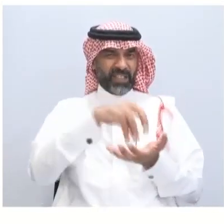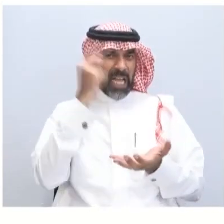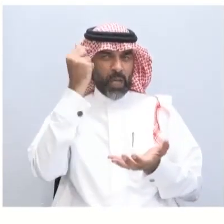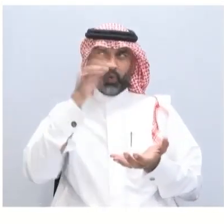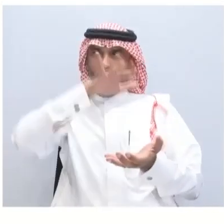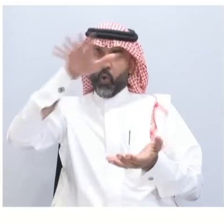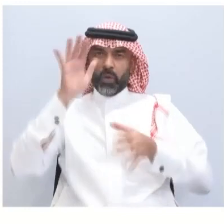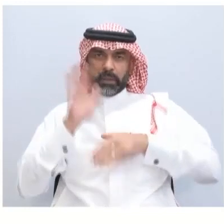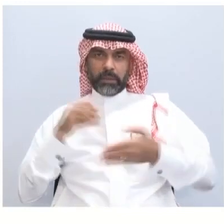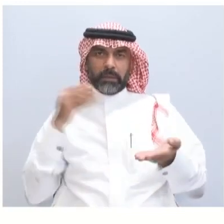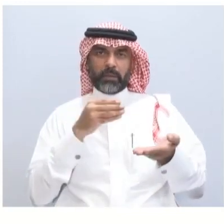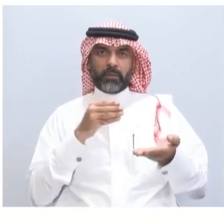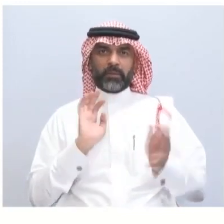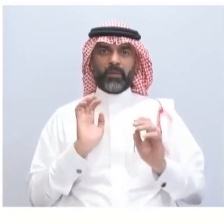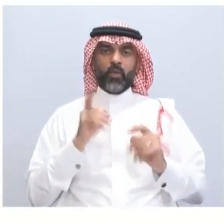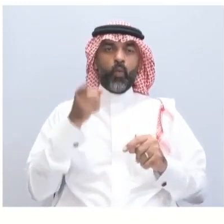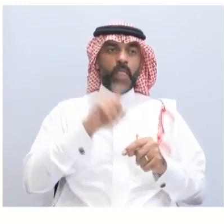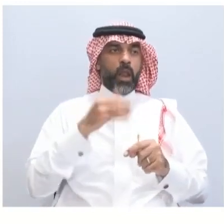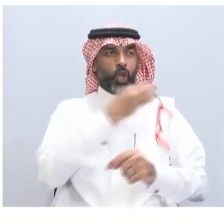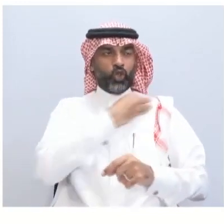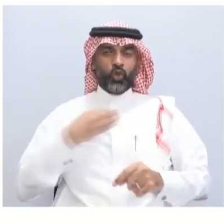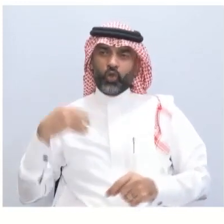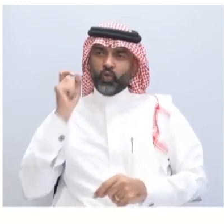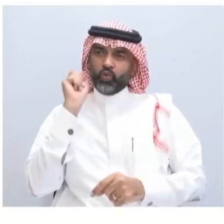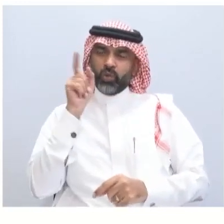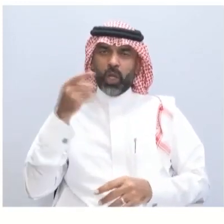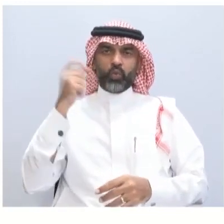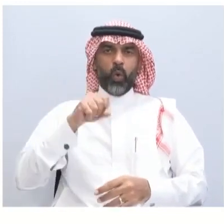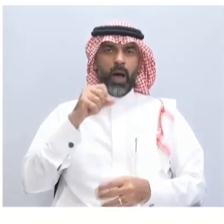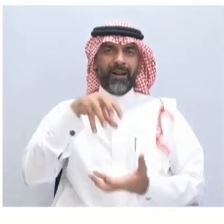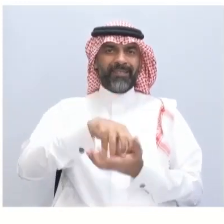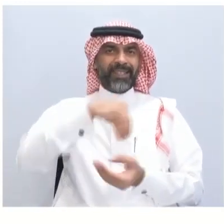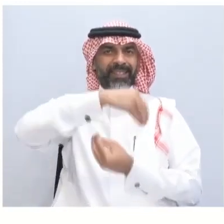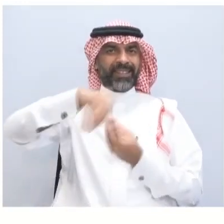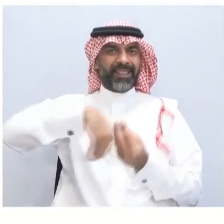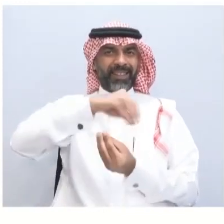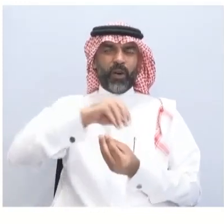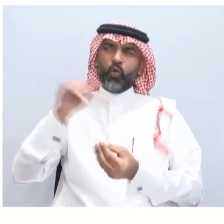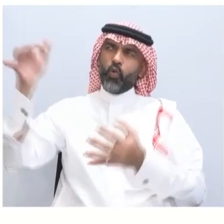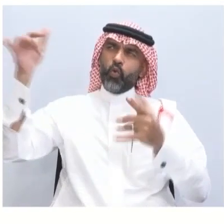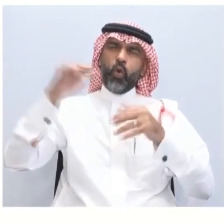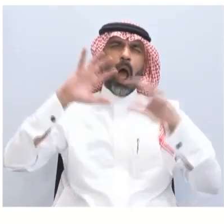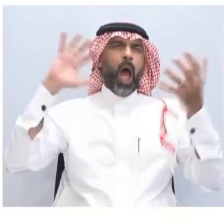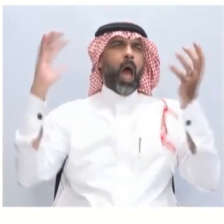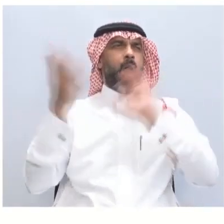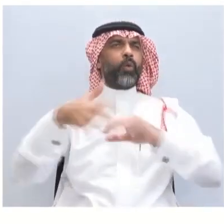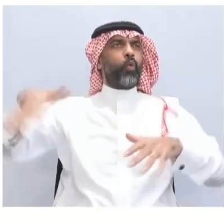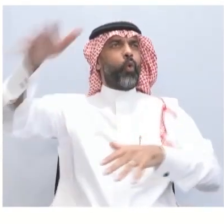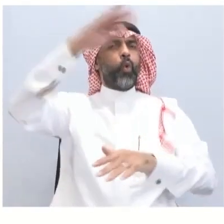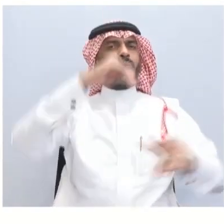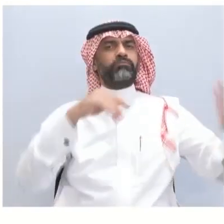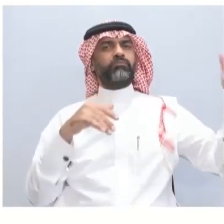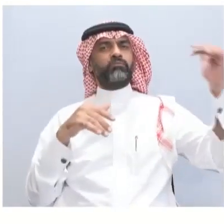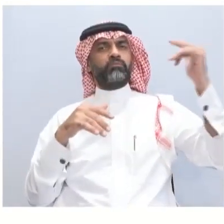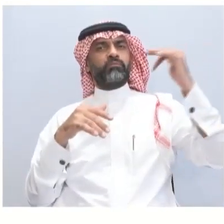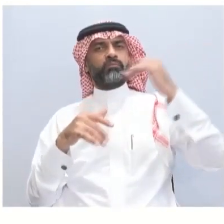ومجيء الحجاج والمعتمرين اليها من كافه انحاء العالم اذا اولا وجود